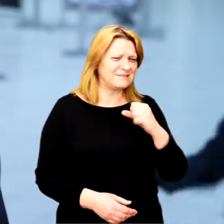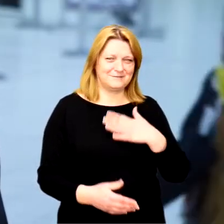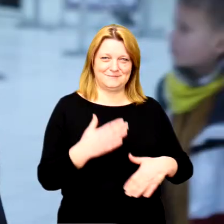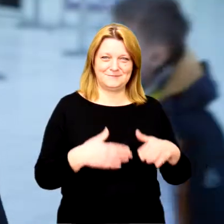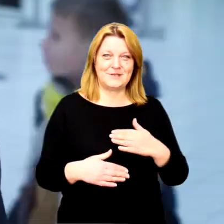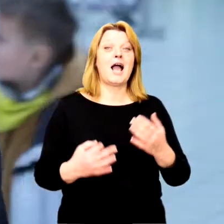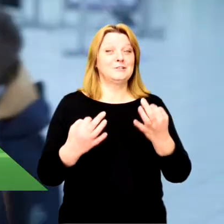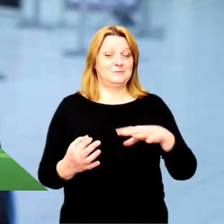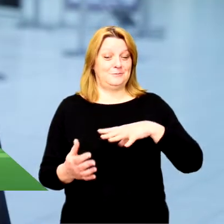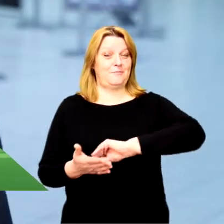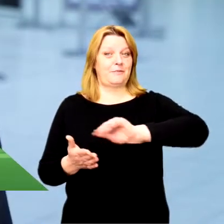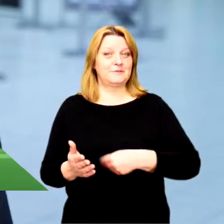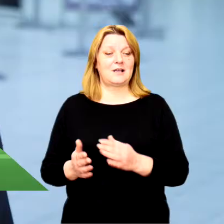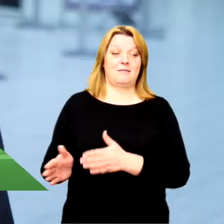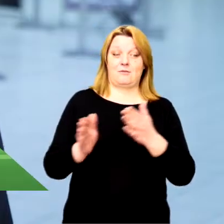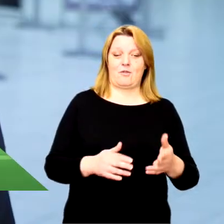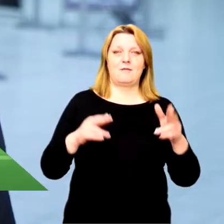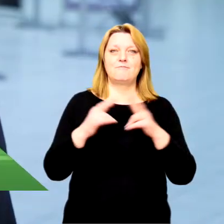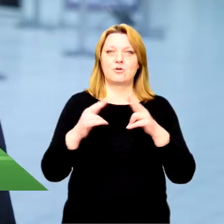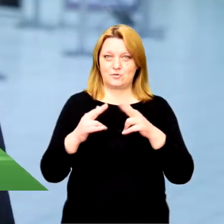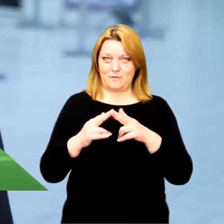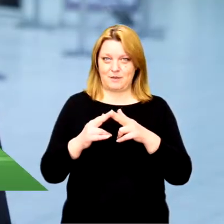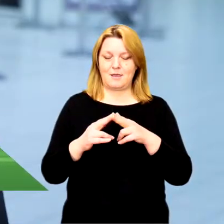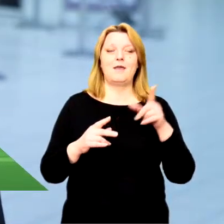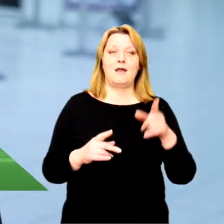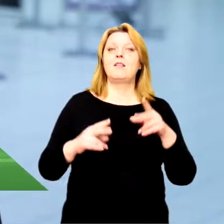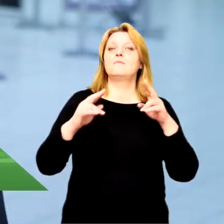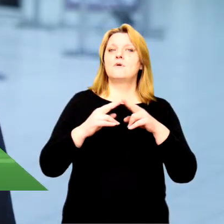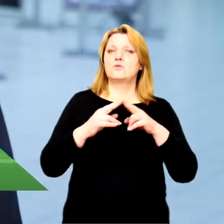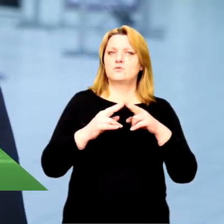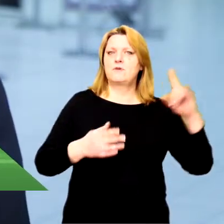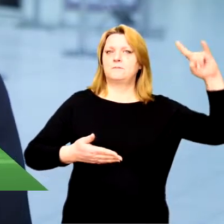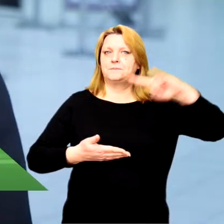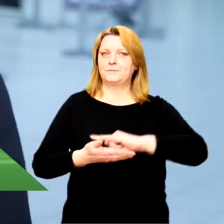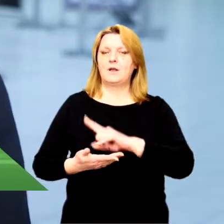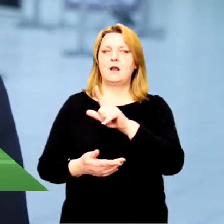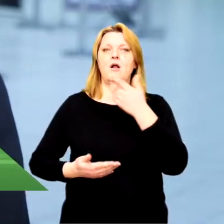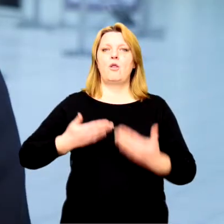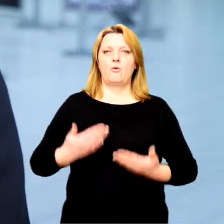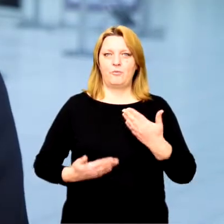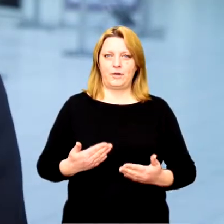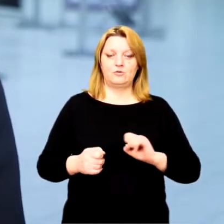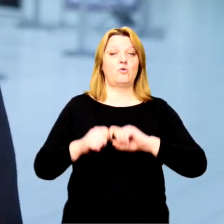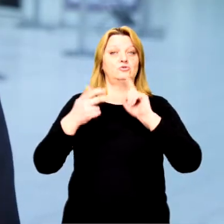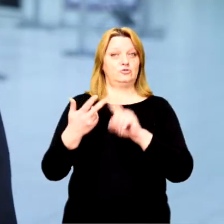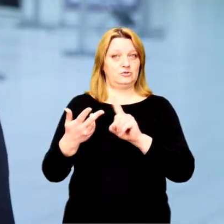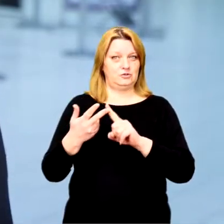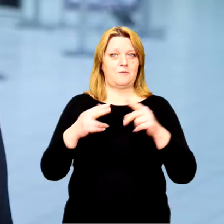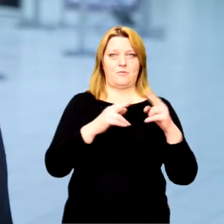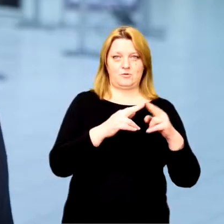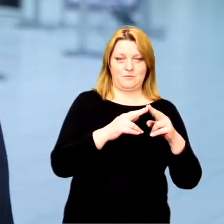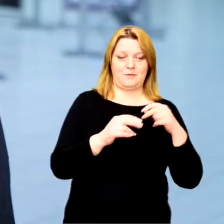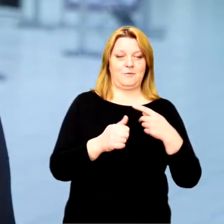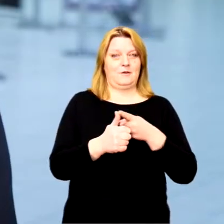Cieszę się ogromnie, że dzisiaj podpisaliśmy kolejne porozumienie. Porozumienie z Portem Lotniczym Lublin. Jest to trzecie porozumienie,